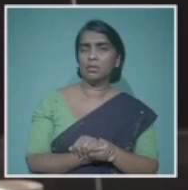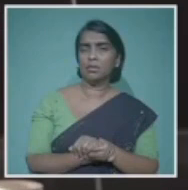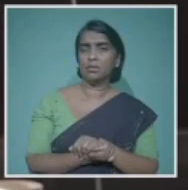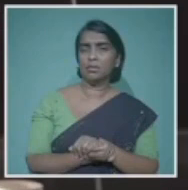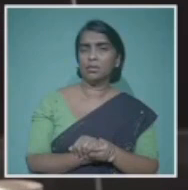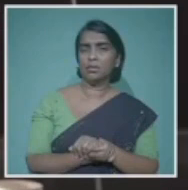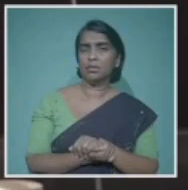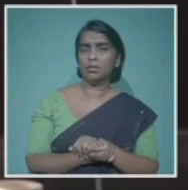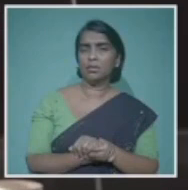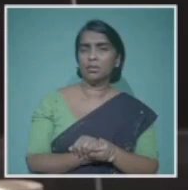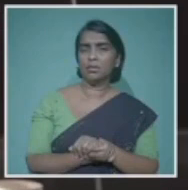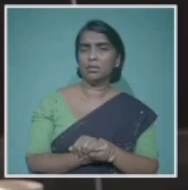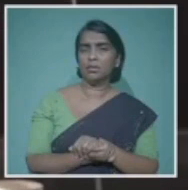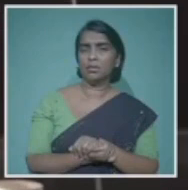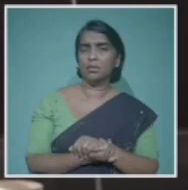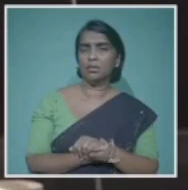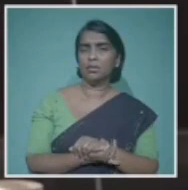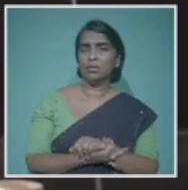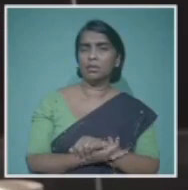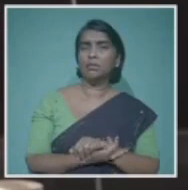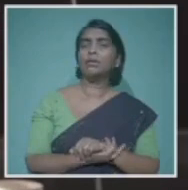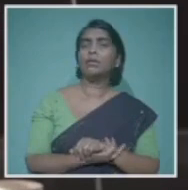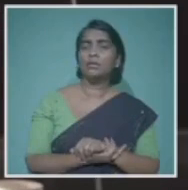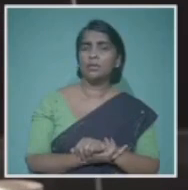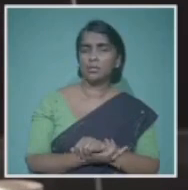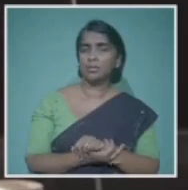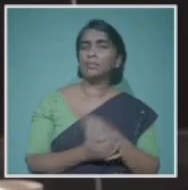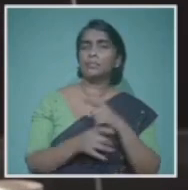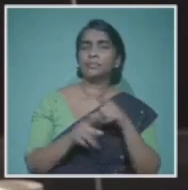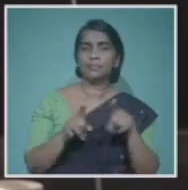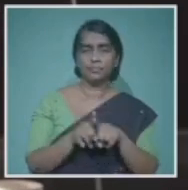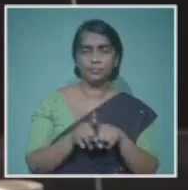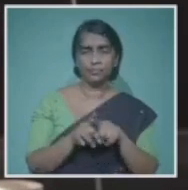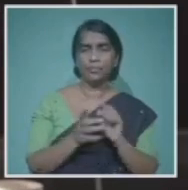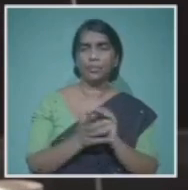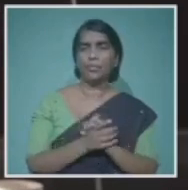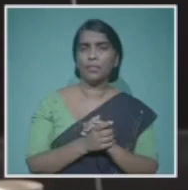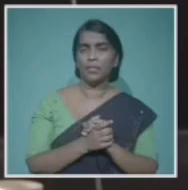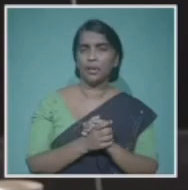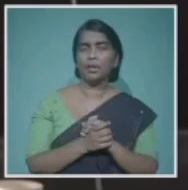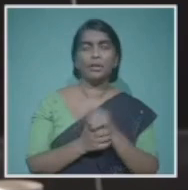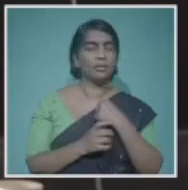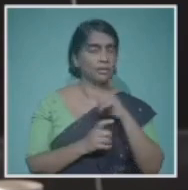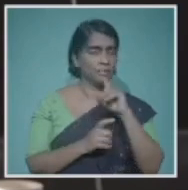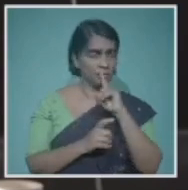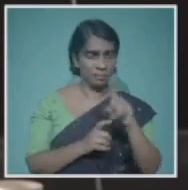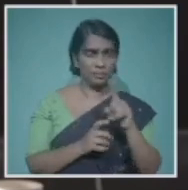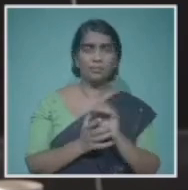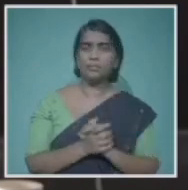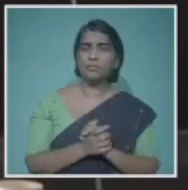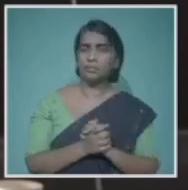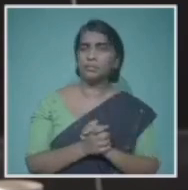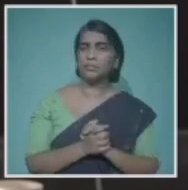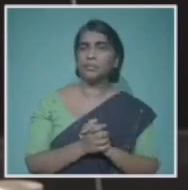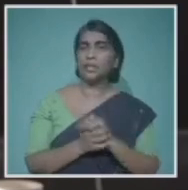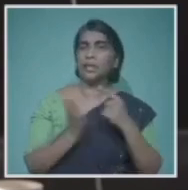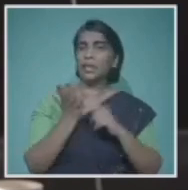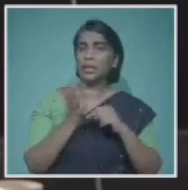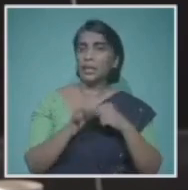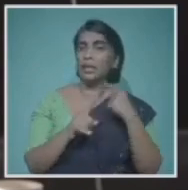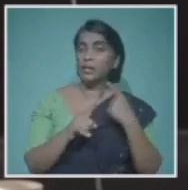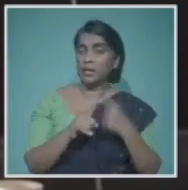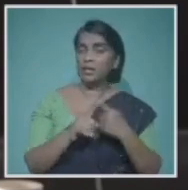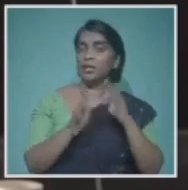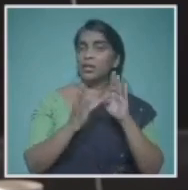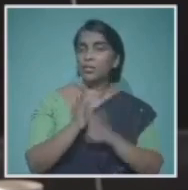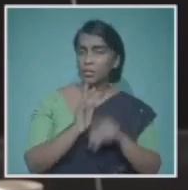වෙලාව. අභේසිංහ මන්ත්‍රීතුමා විනාඩි දෙක. හරි කමන. හැබැයි එතකොට මම මේ කියාගෙන ආවේ withholding tax එකෙන් ඒක අඩු